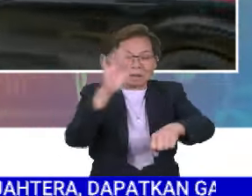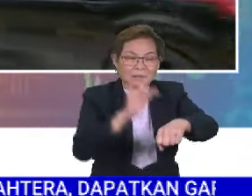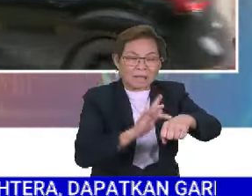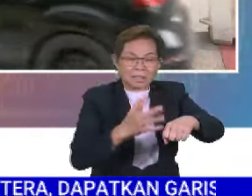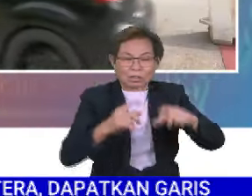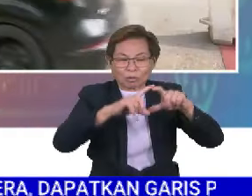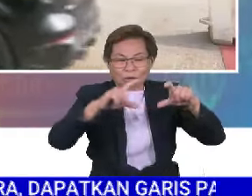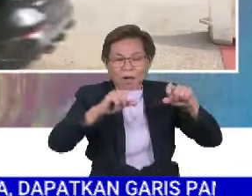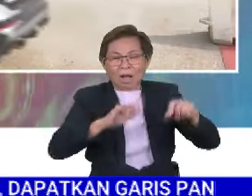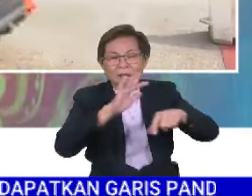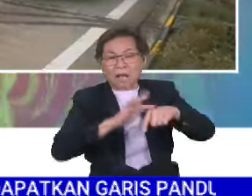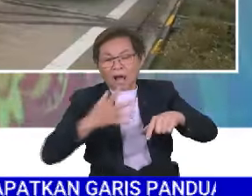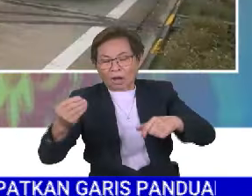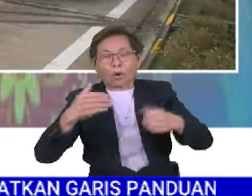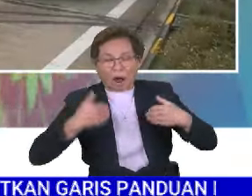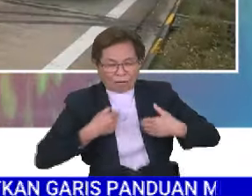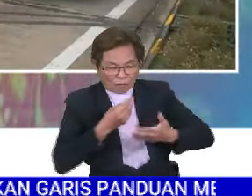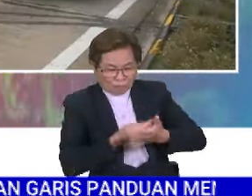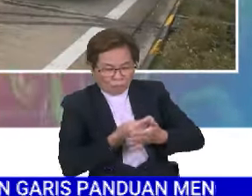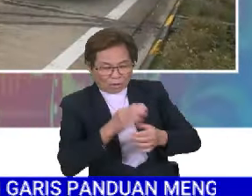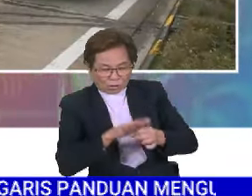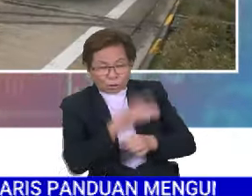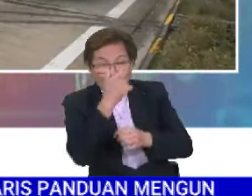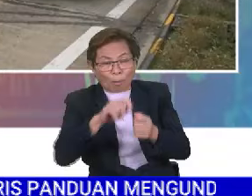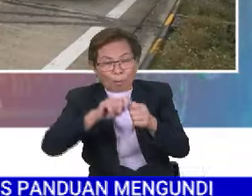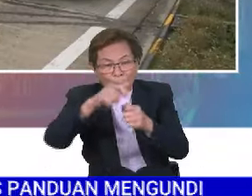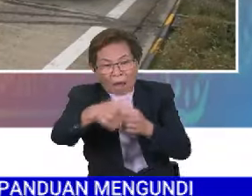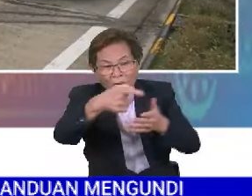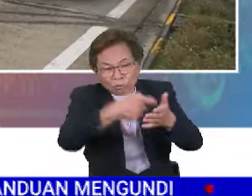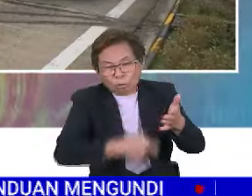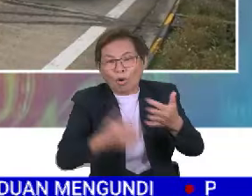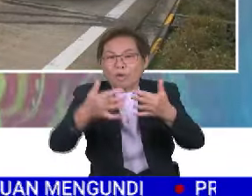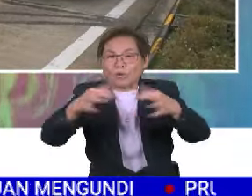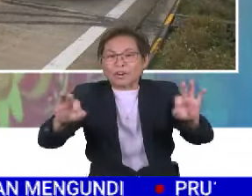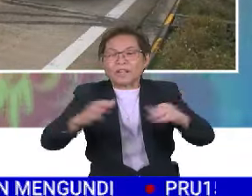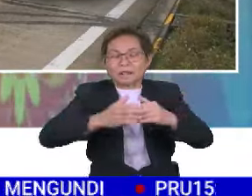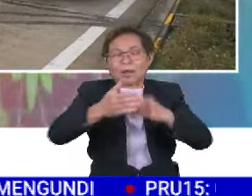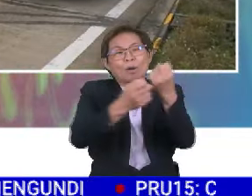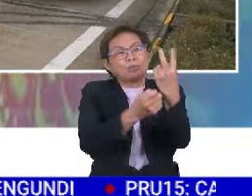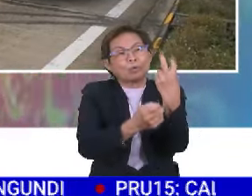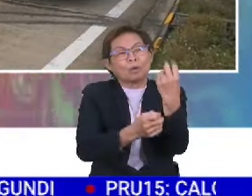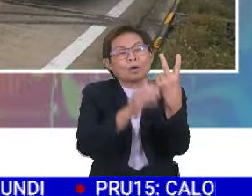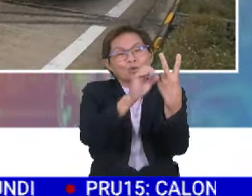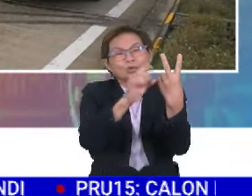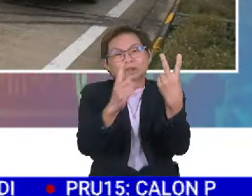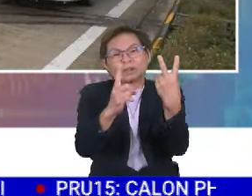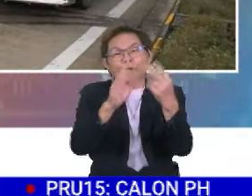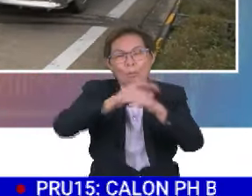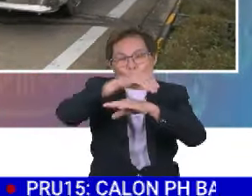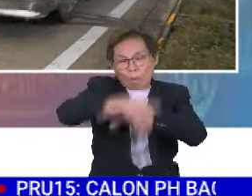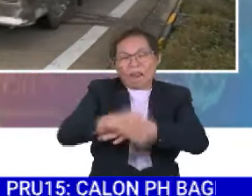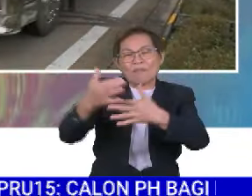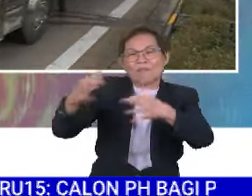go anda mempunyai baki secukupnya kerana pembayaran tol hanya percuma selepas 12.1 saat lewat malam